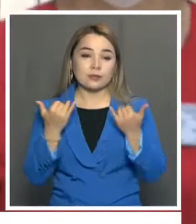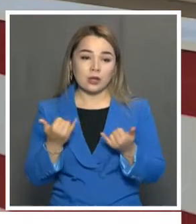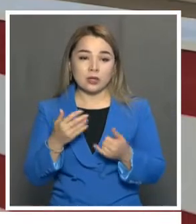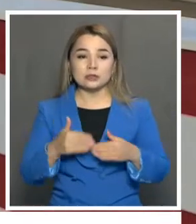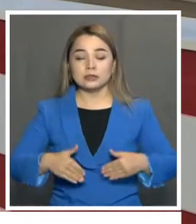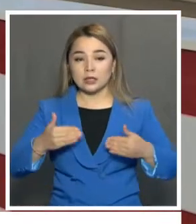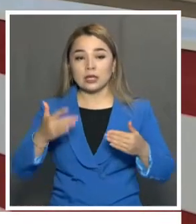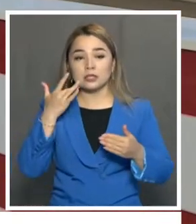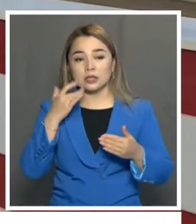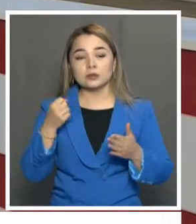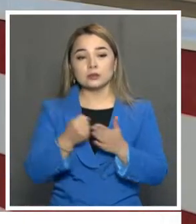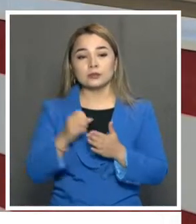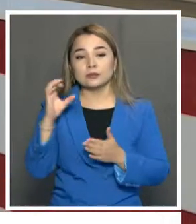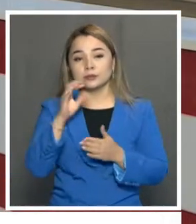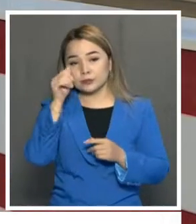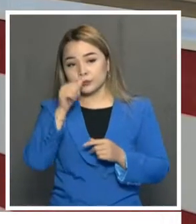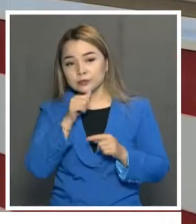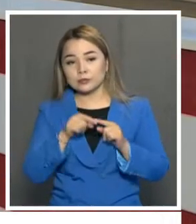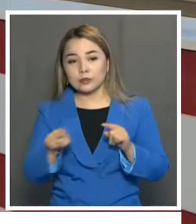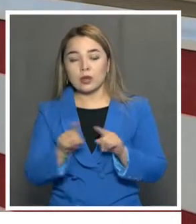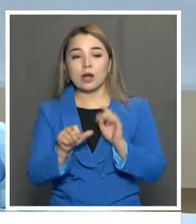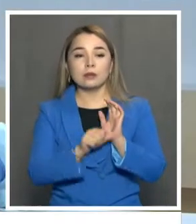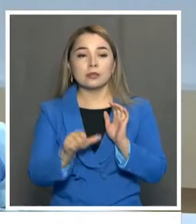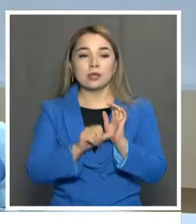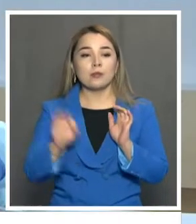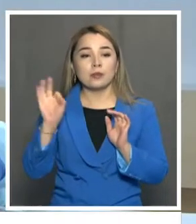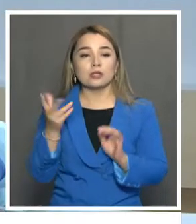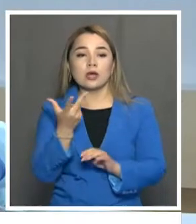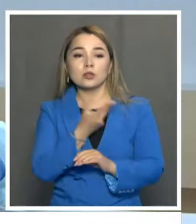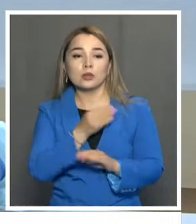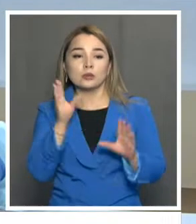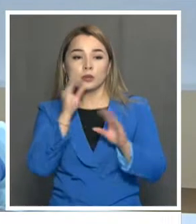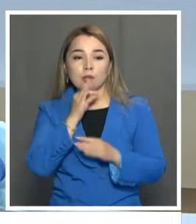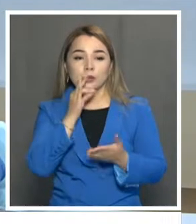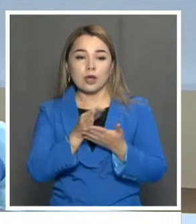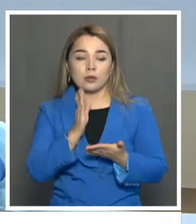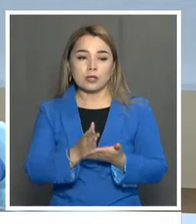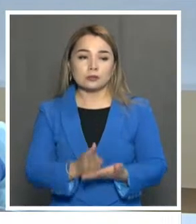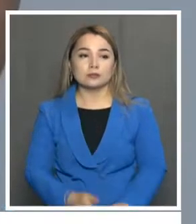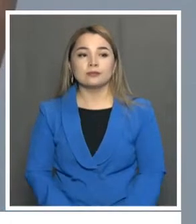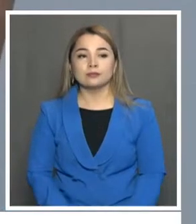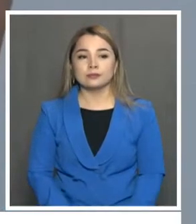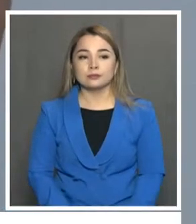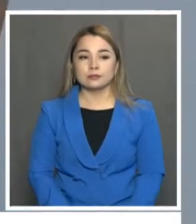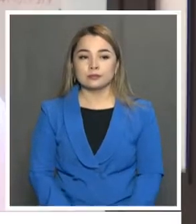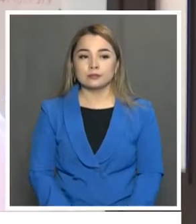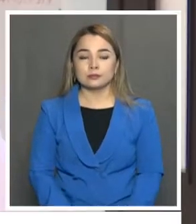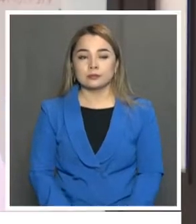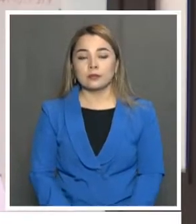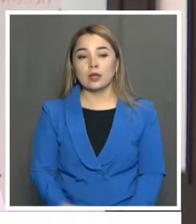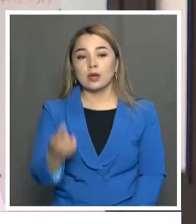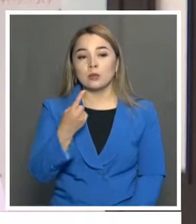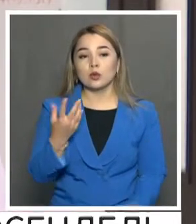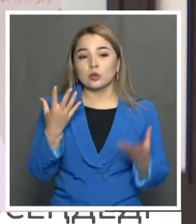қарқынмен жалғасса 42 айына дейін жергілікті халықтың 60% вакцина салдырып үлгереді дейді сала басшылары. Бір күннің